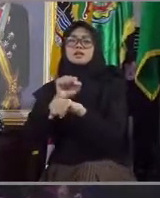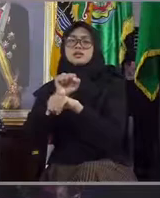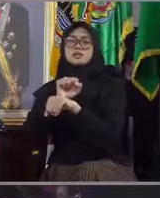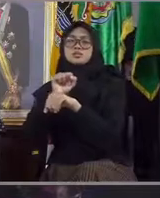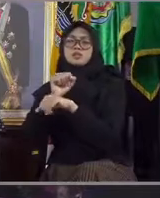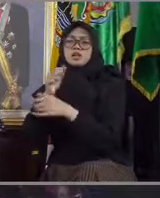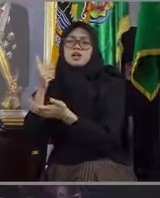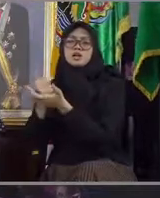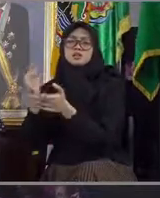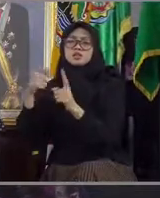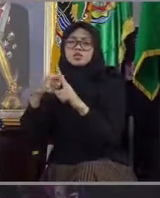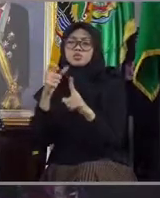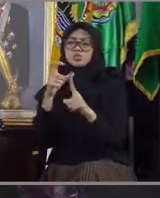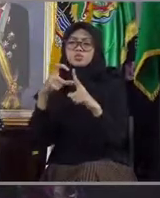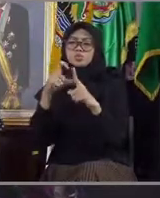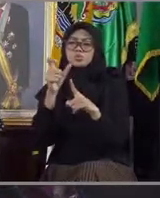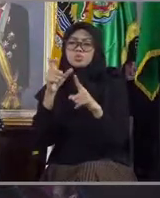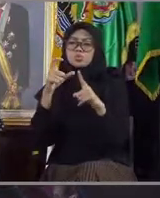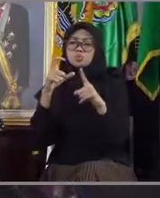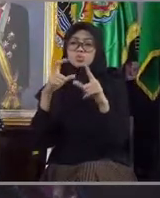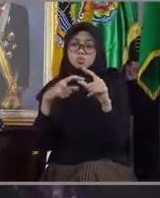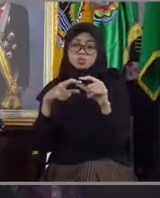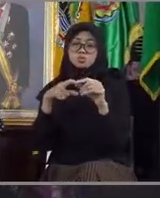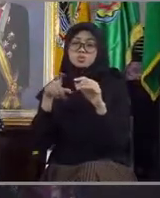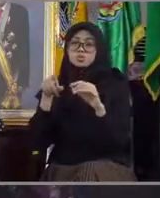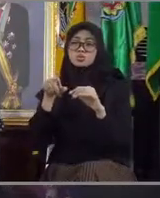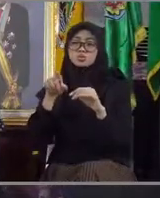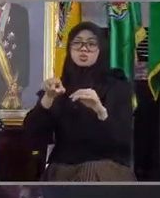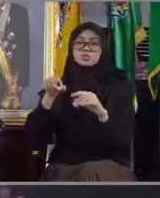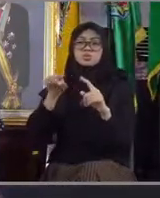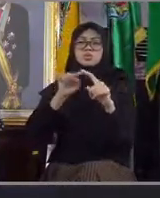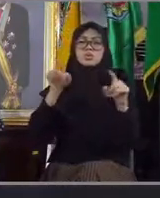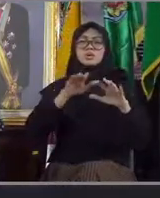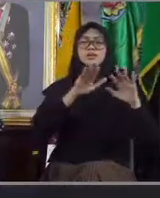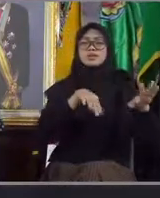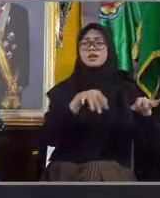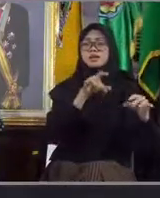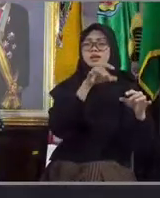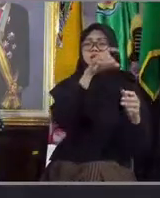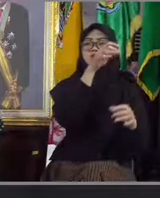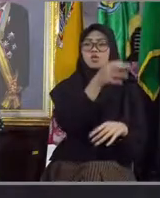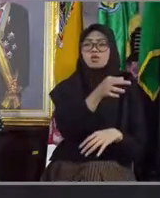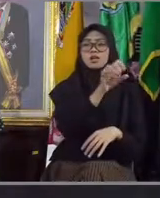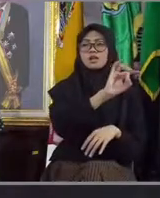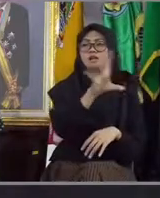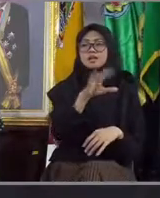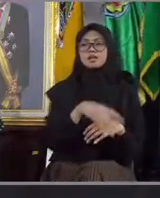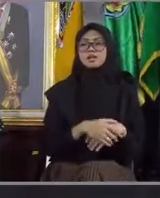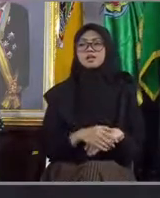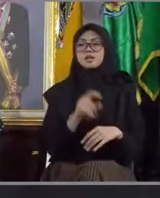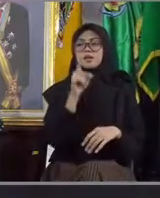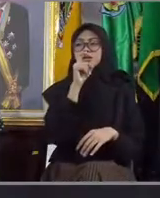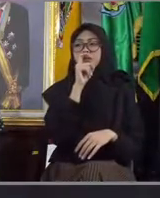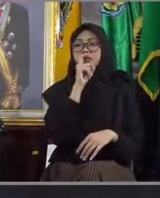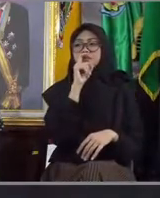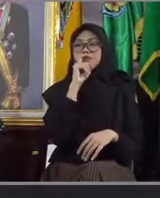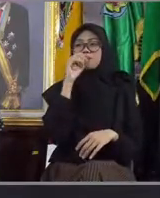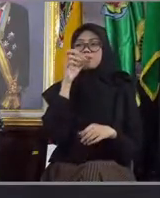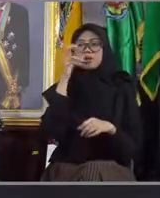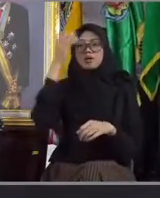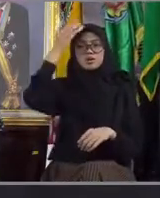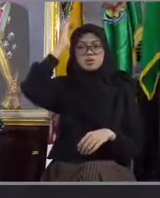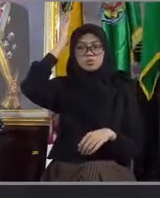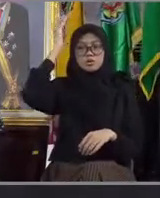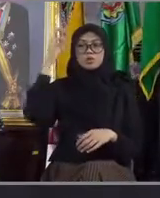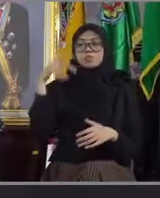Semarang, bahkan sampai ke Jawa Timur. Oke, okay. Pertanyaannya? Pertanyaannya, apakah Pak Gubernur bisa mengendorse Pak Bupati dan